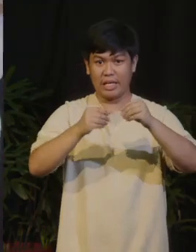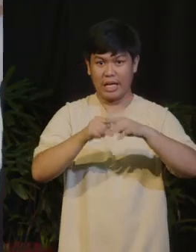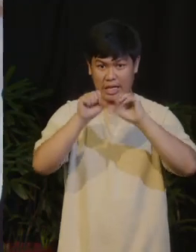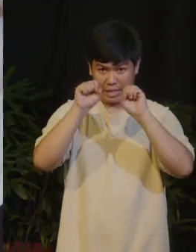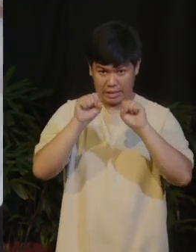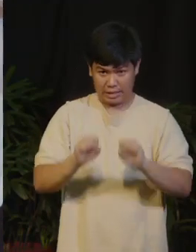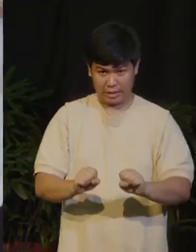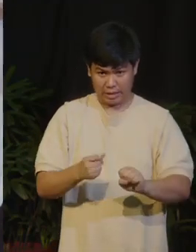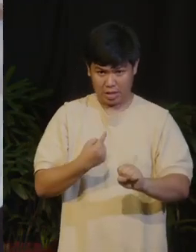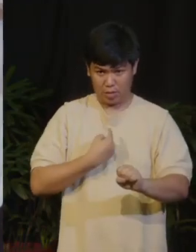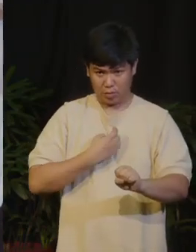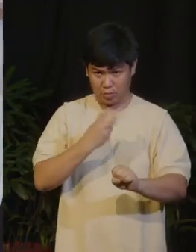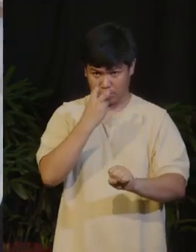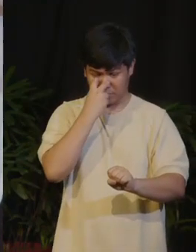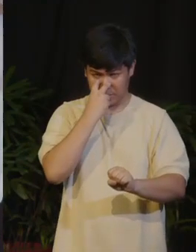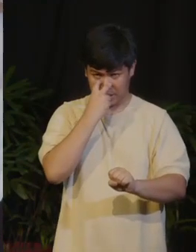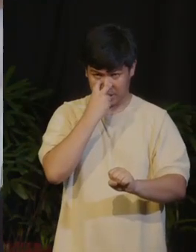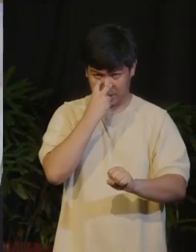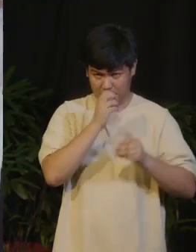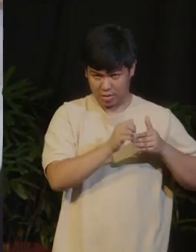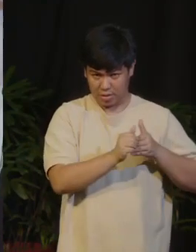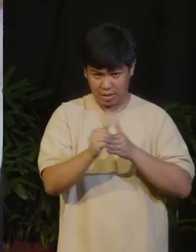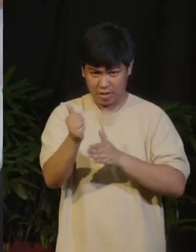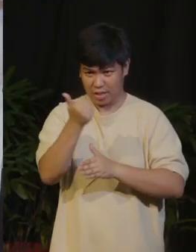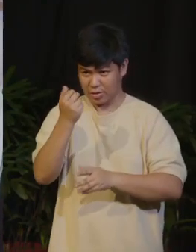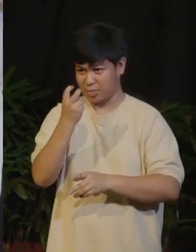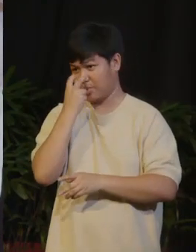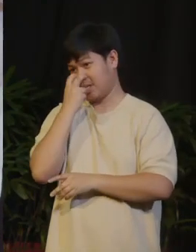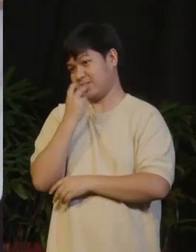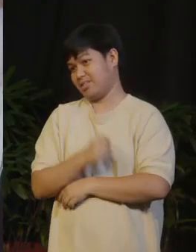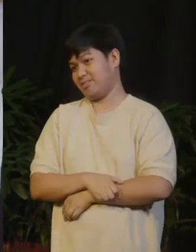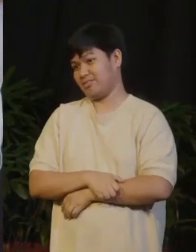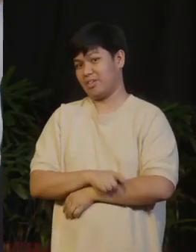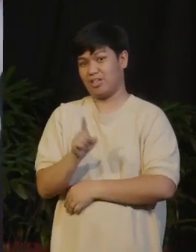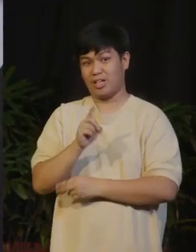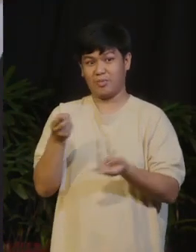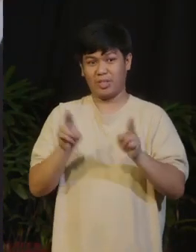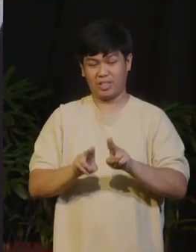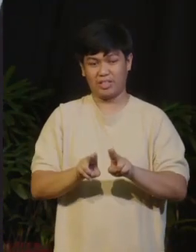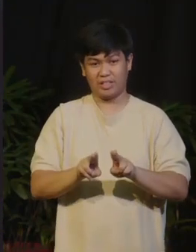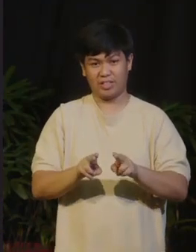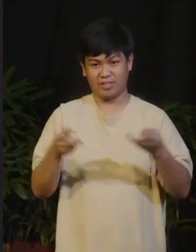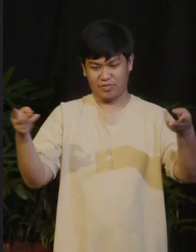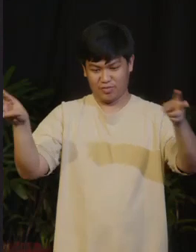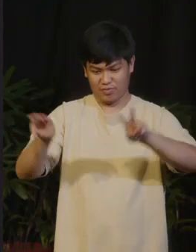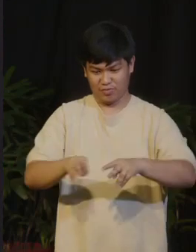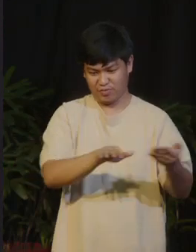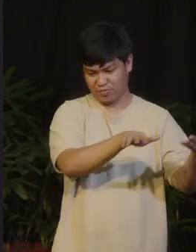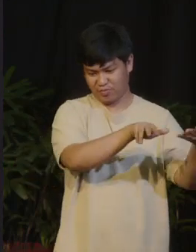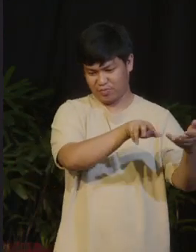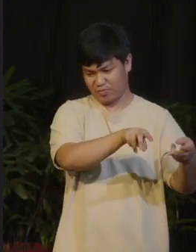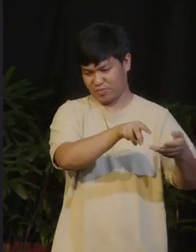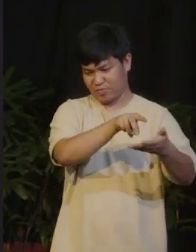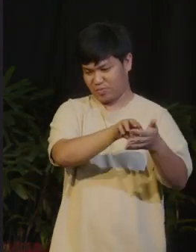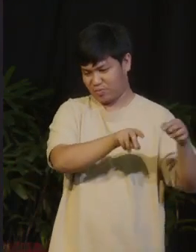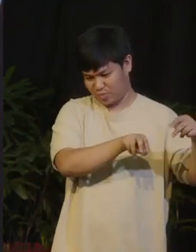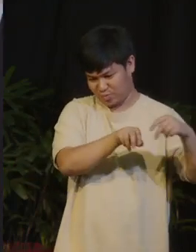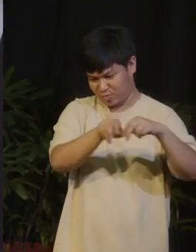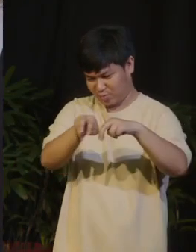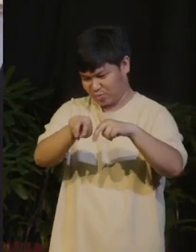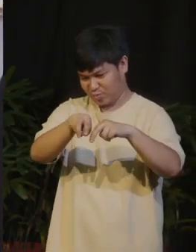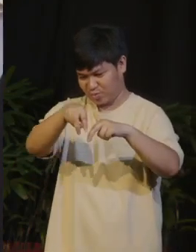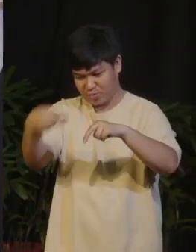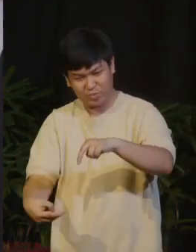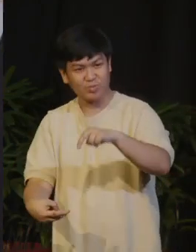Can a blind man lead a blind man? Will they not both fall into a pit? Oo nga naman. Ang bulag, hindi